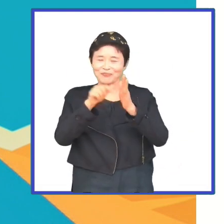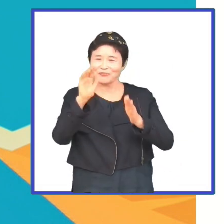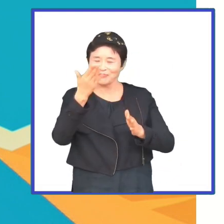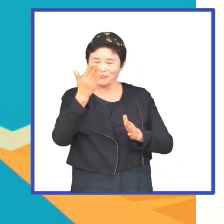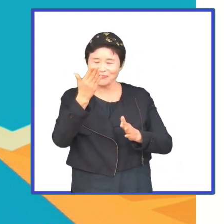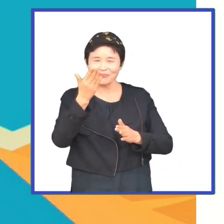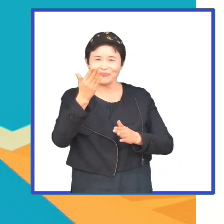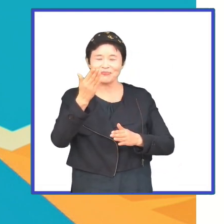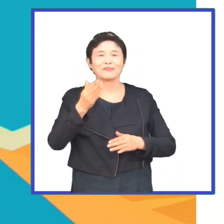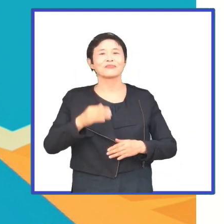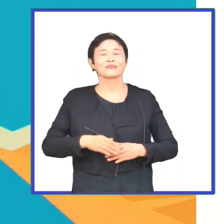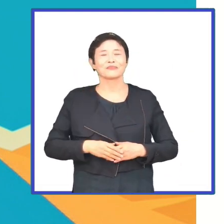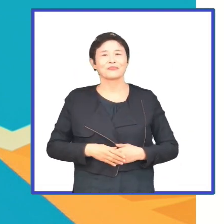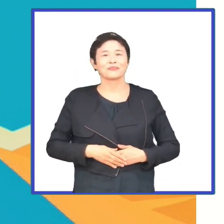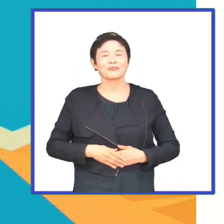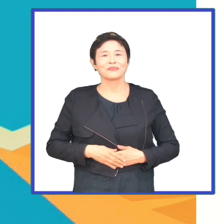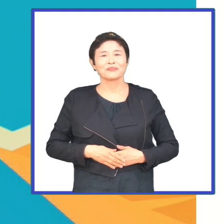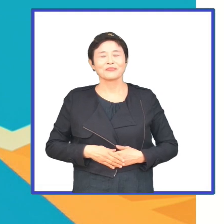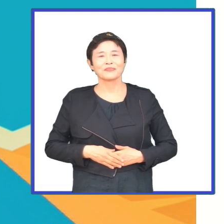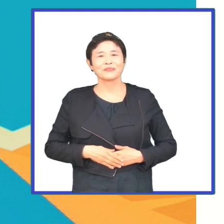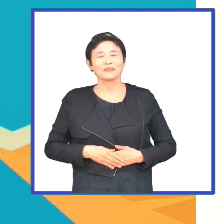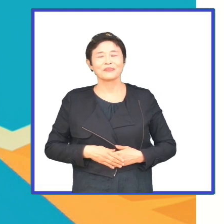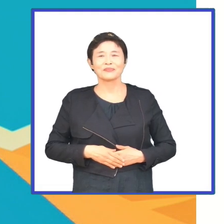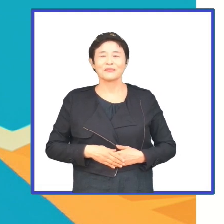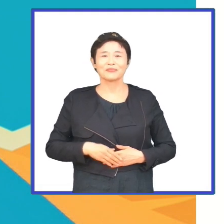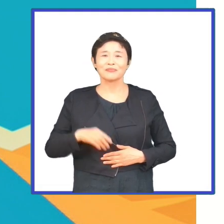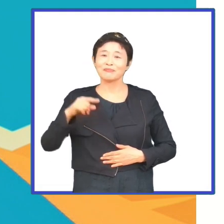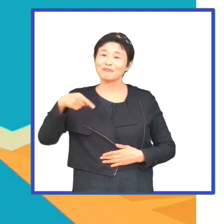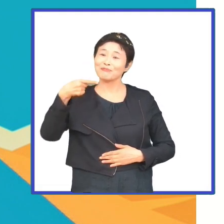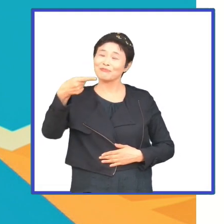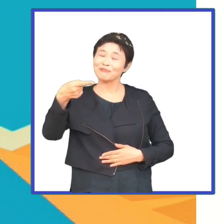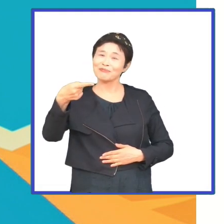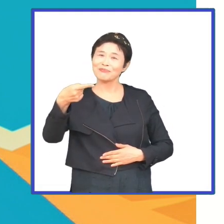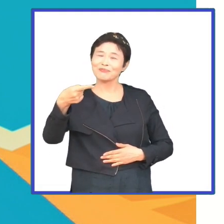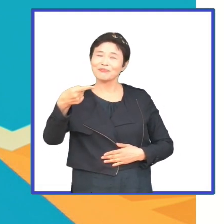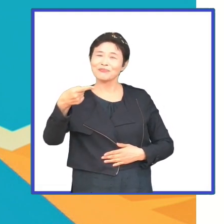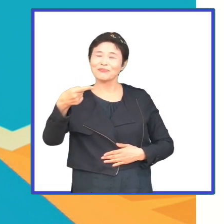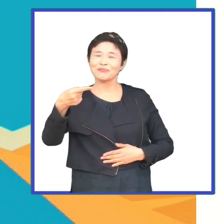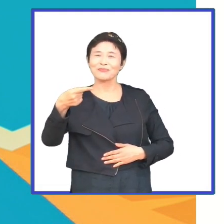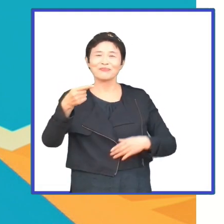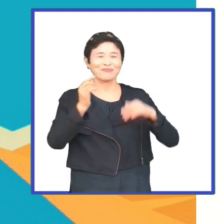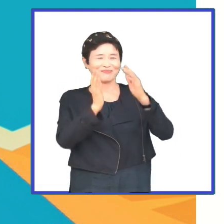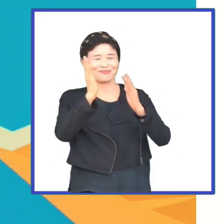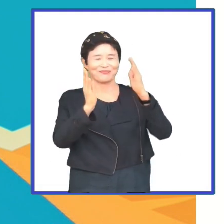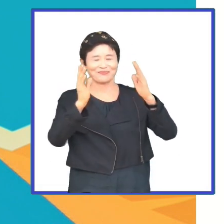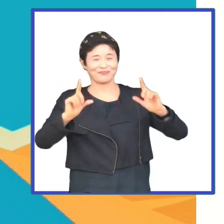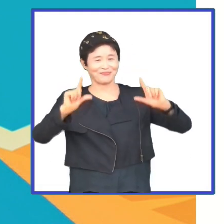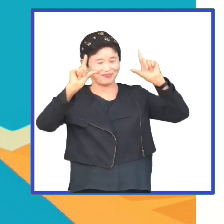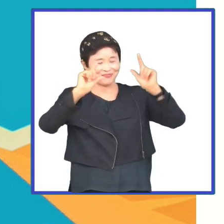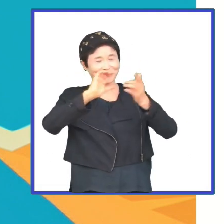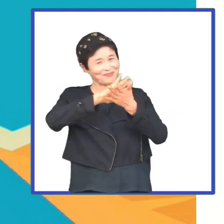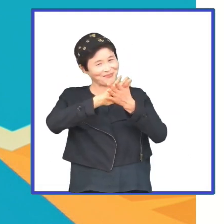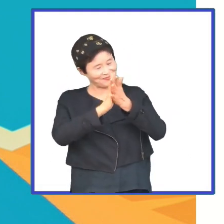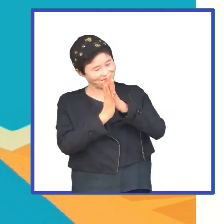바래요. 다음 시간에는 우리 어떤 걸 배우게 될까요? 다음에는 숲과 기후변화에 대해서